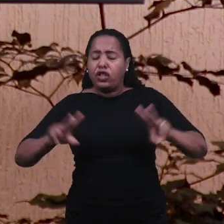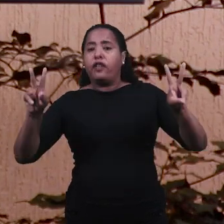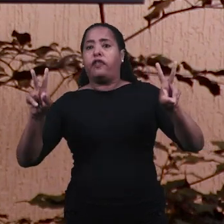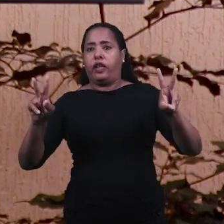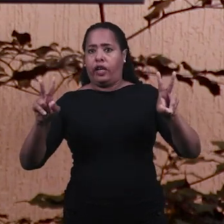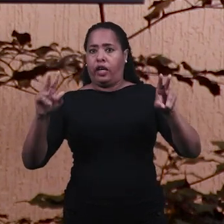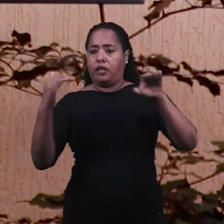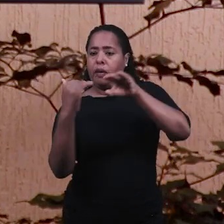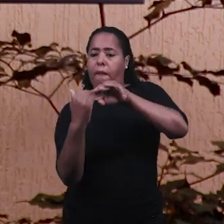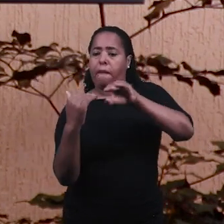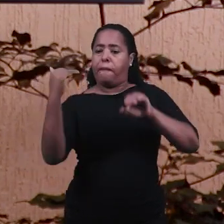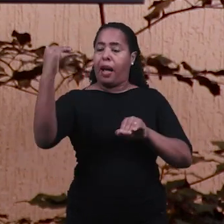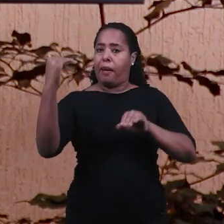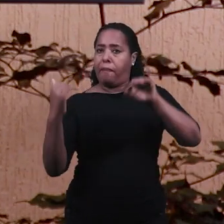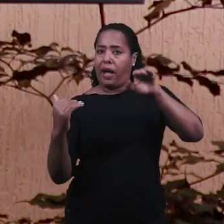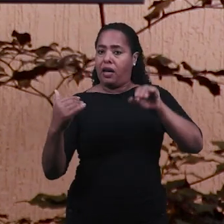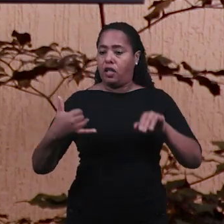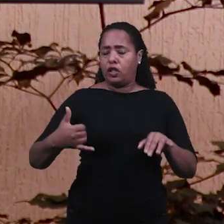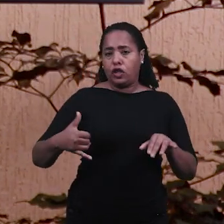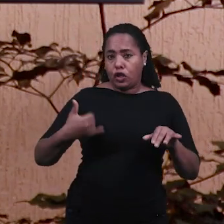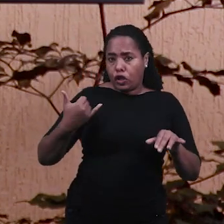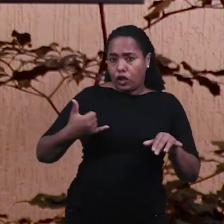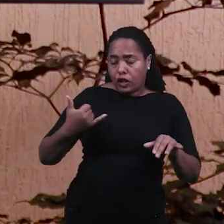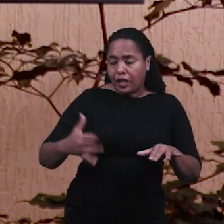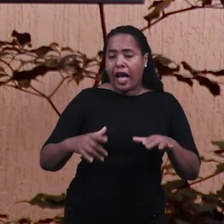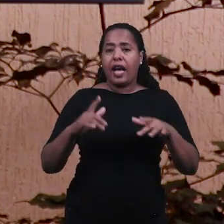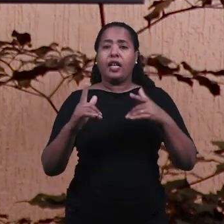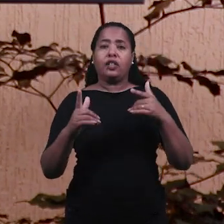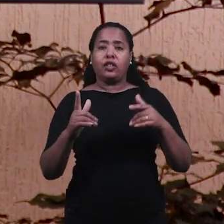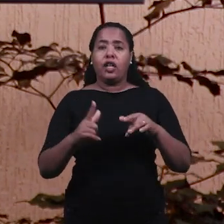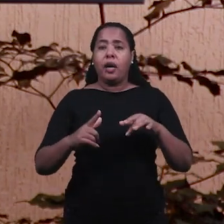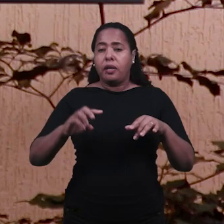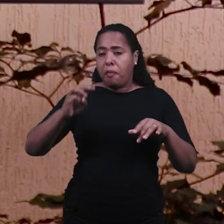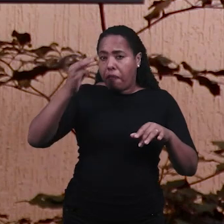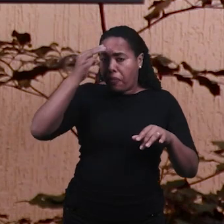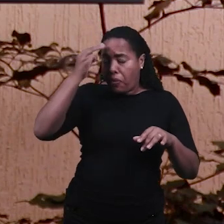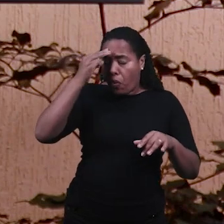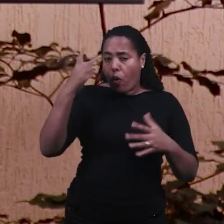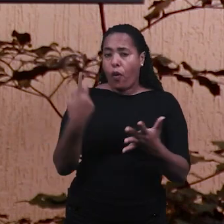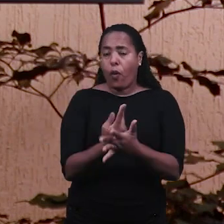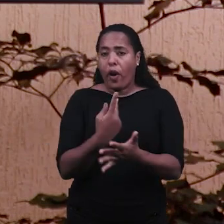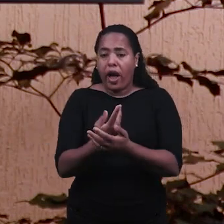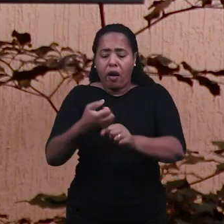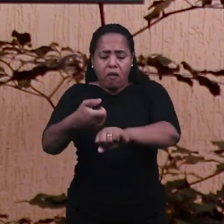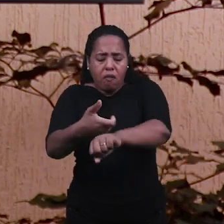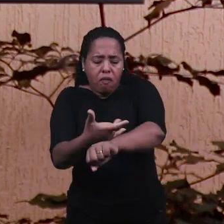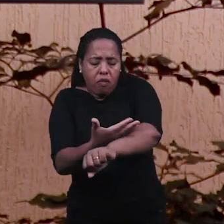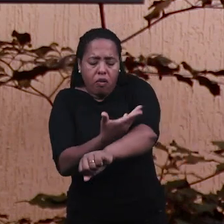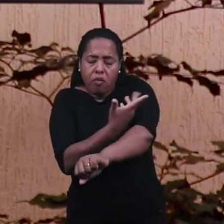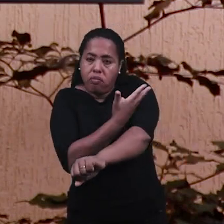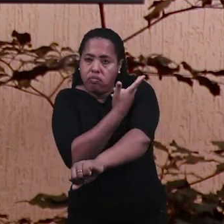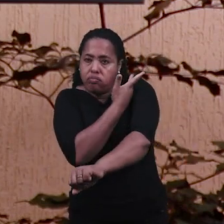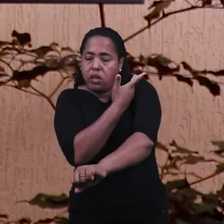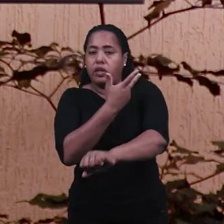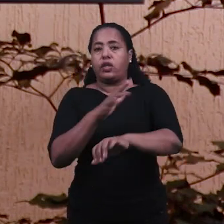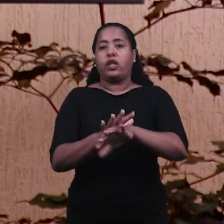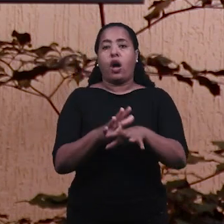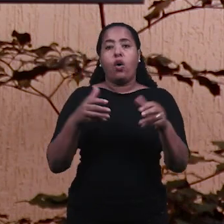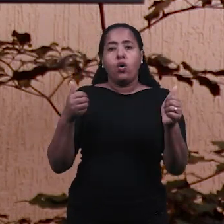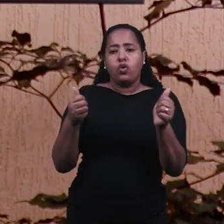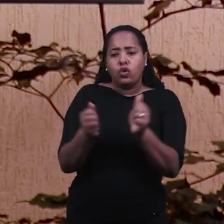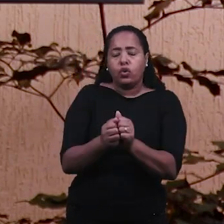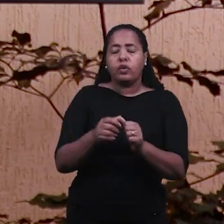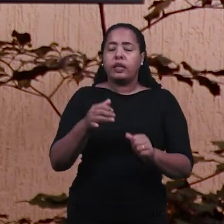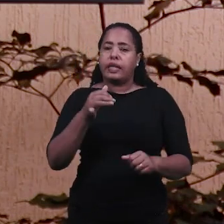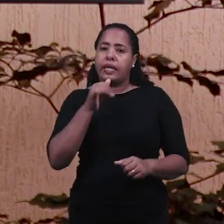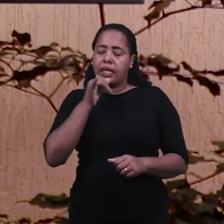entre l'idée chronologique et l'idée mentale. Donc, ils ont une idée chronologique où l'émotionnel accompagne l'âge